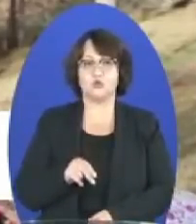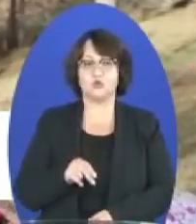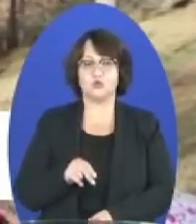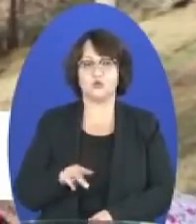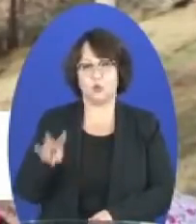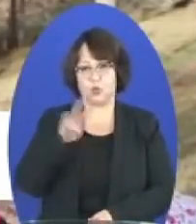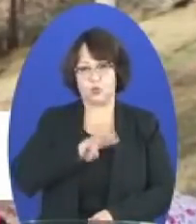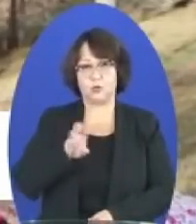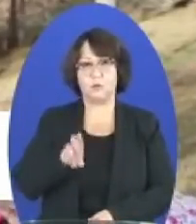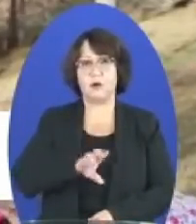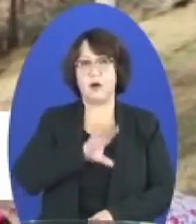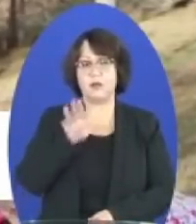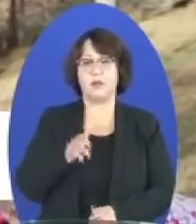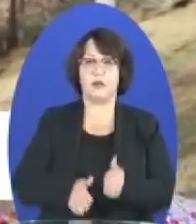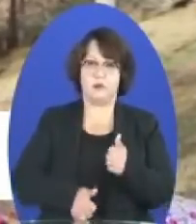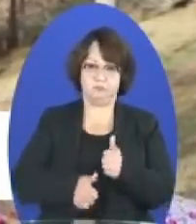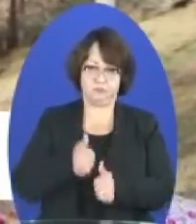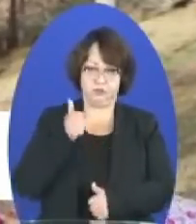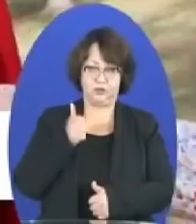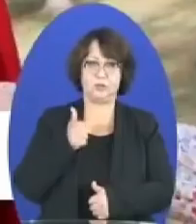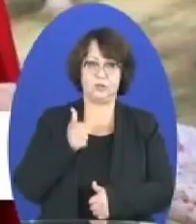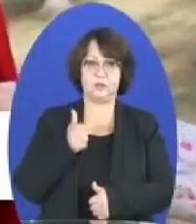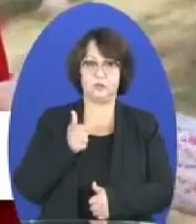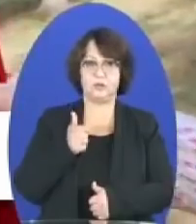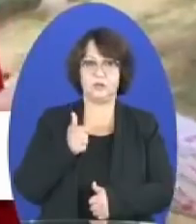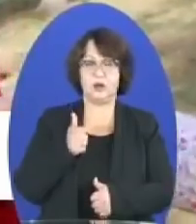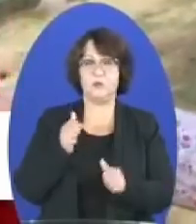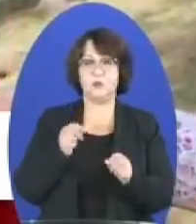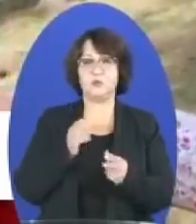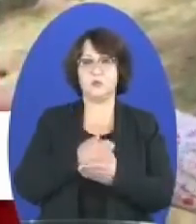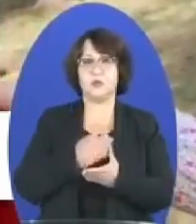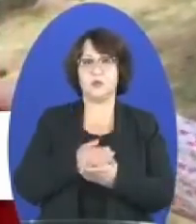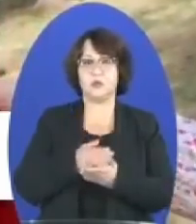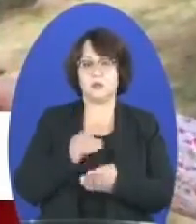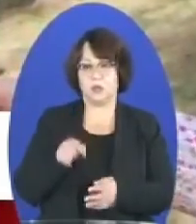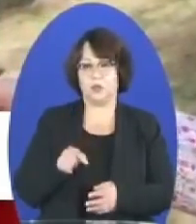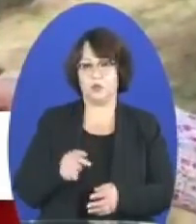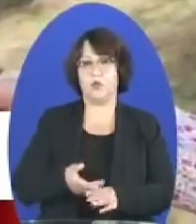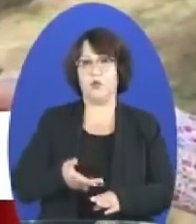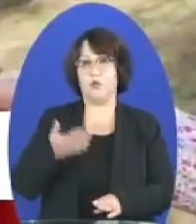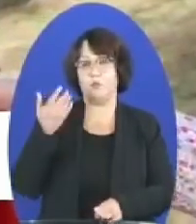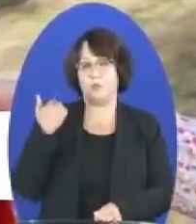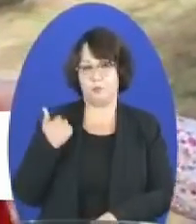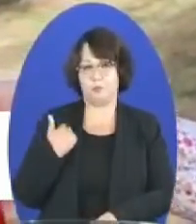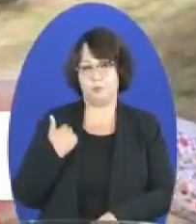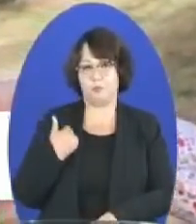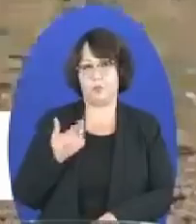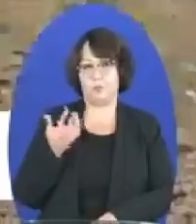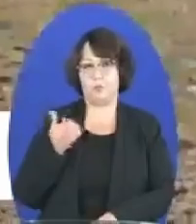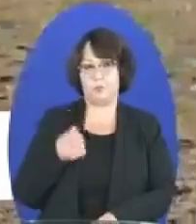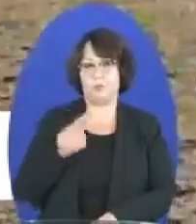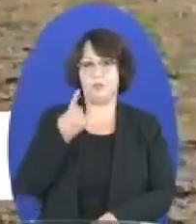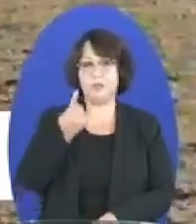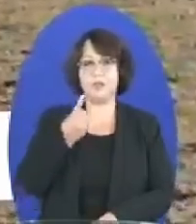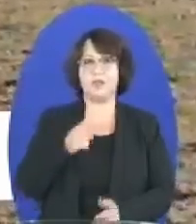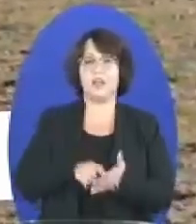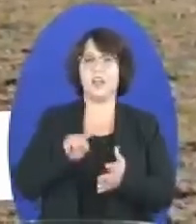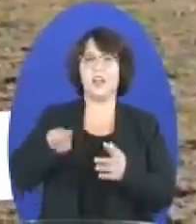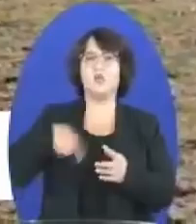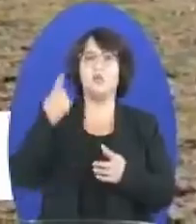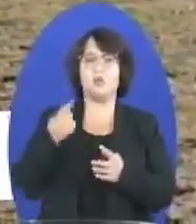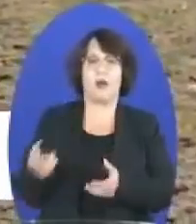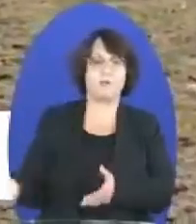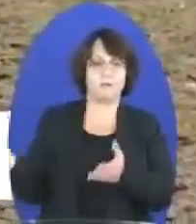нутаг байгальтай амжилттай тасн нутагчж байгаа. Энэ жил одоо бид нар өмнө хийжсэн авчирдаг баснаас нэг дахин илүү авчирсан. Хасаг